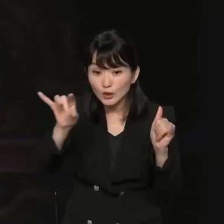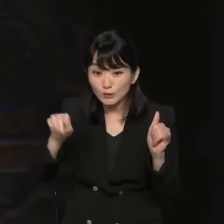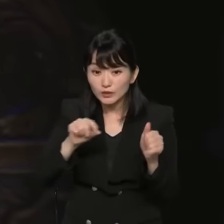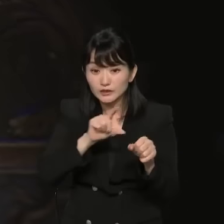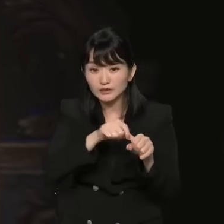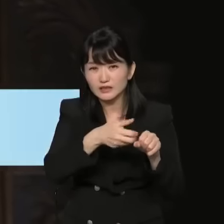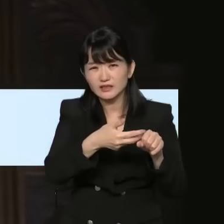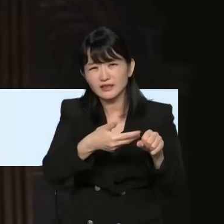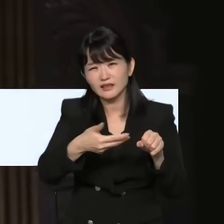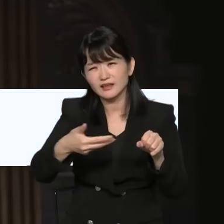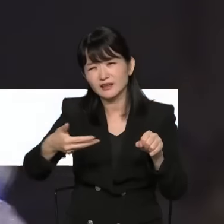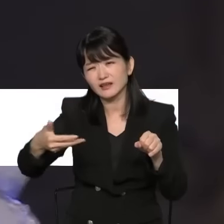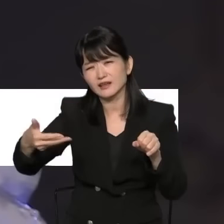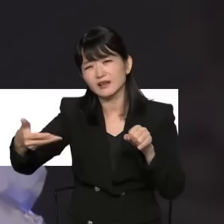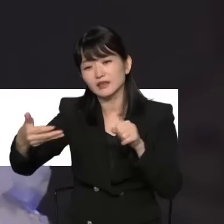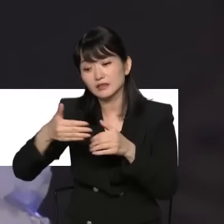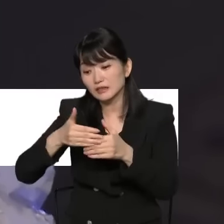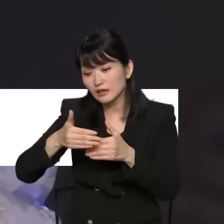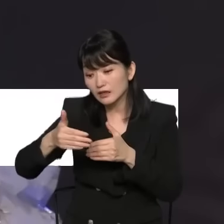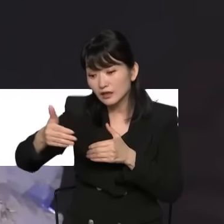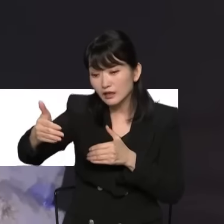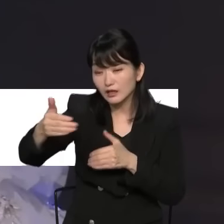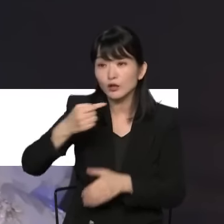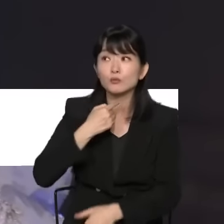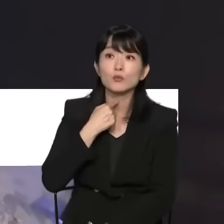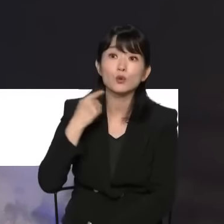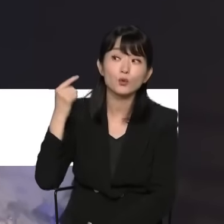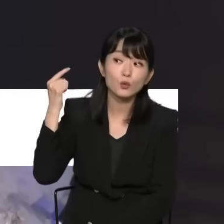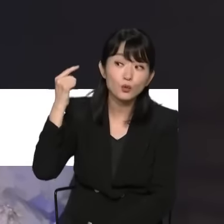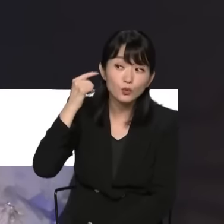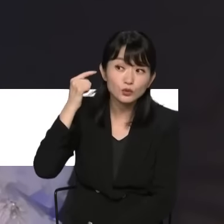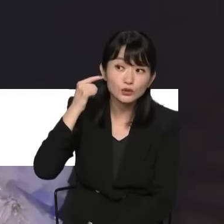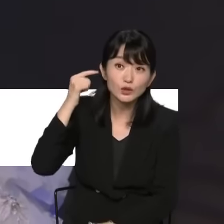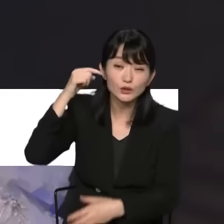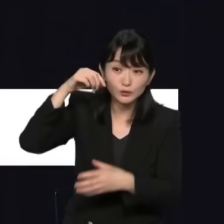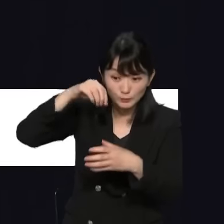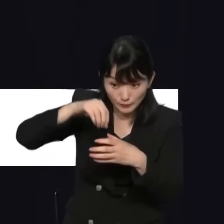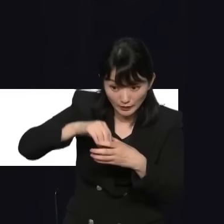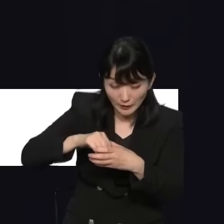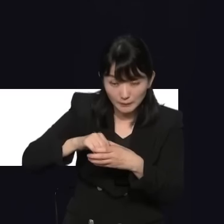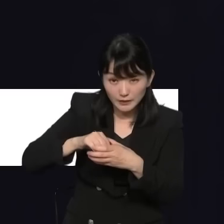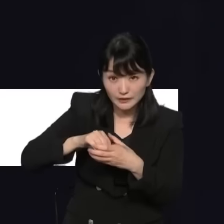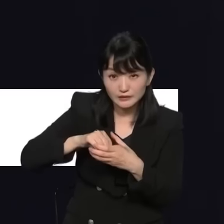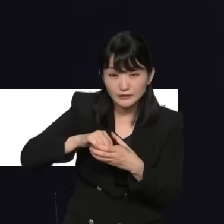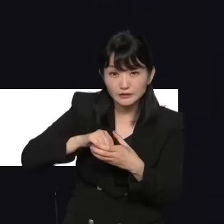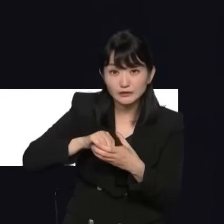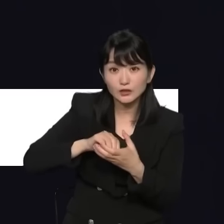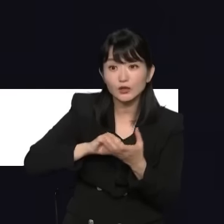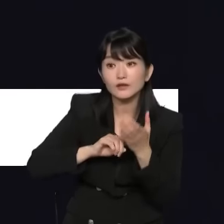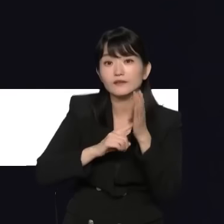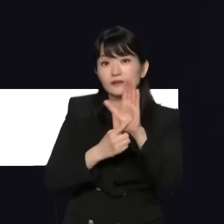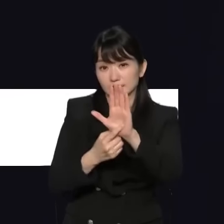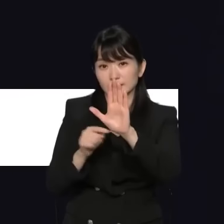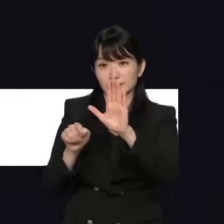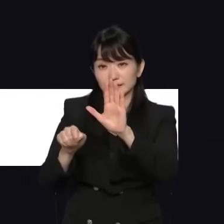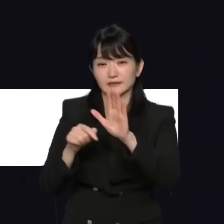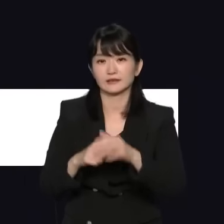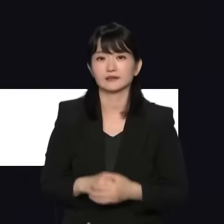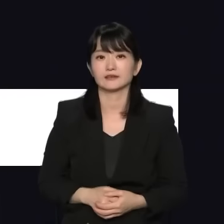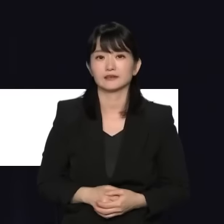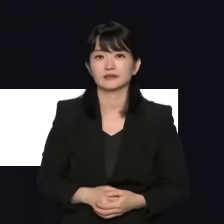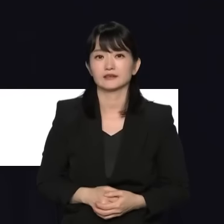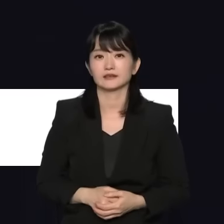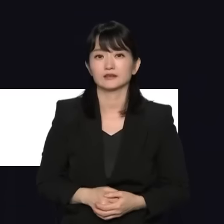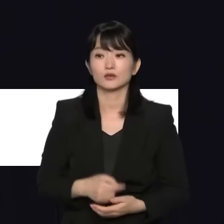세월을 지나가는 과정들을 보이스의 변화로서 많이 주기도 하고요. 그것을 음색으로